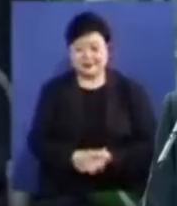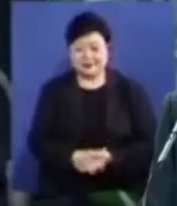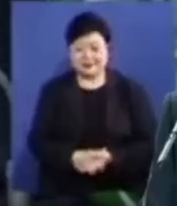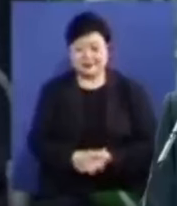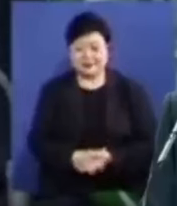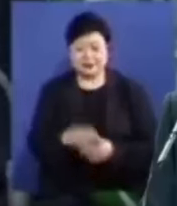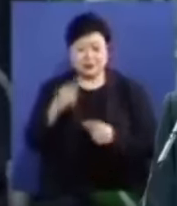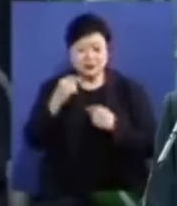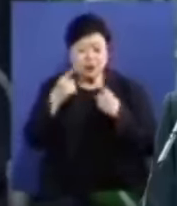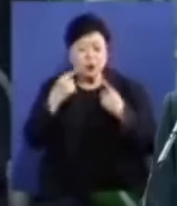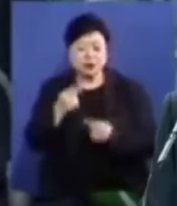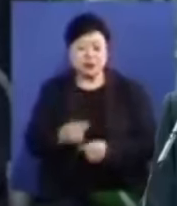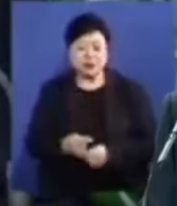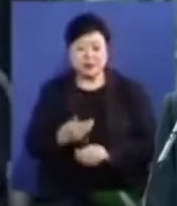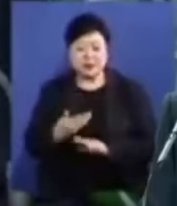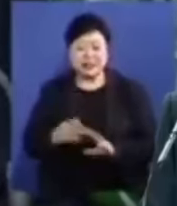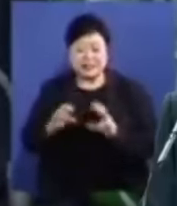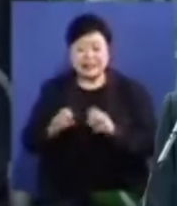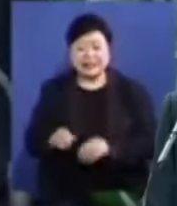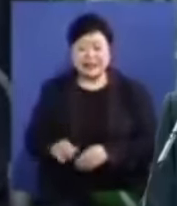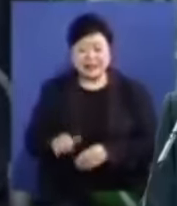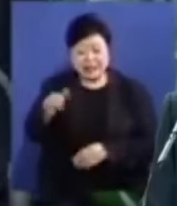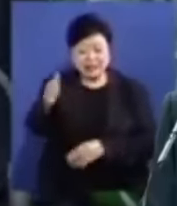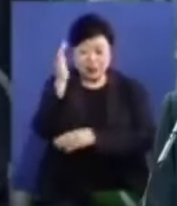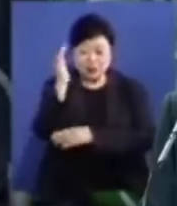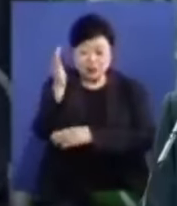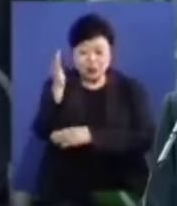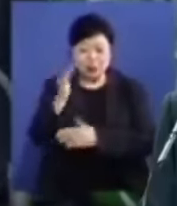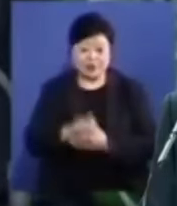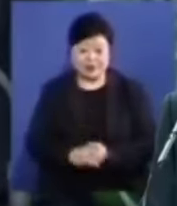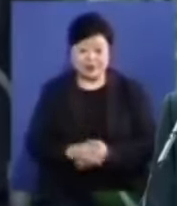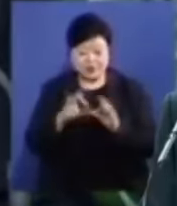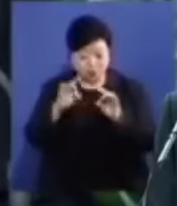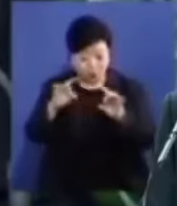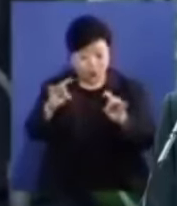저는 해외 선교를 나가서 한참 선교해야 되는데